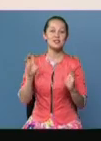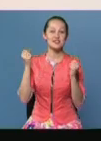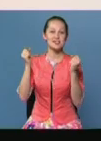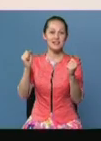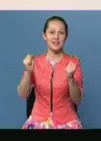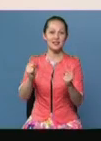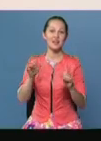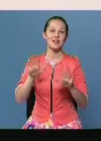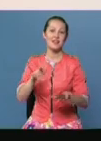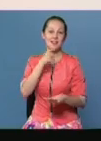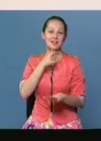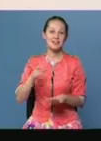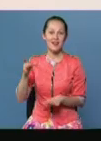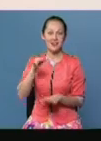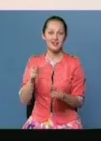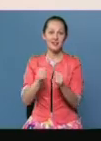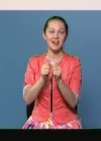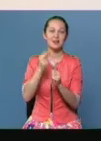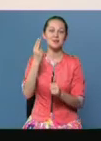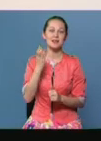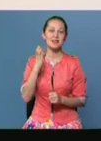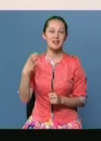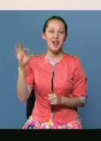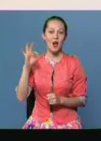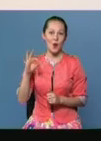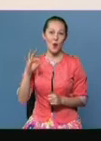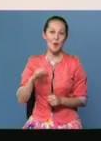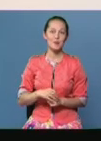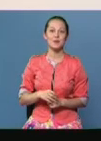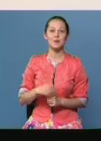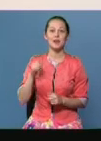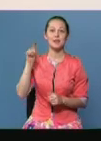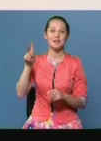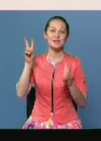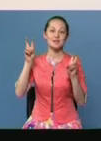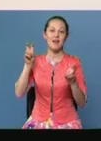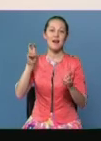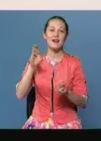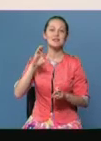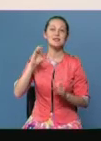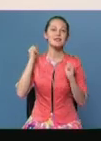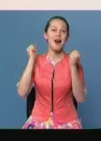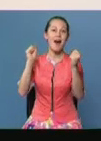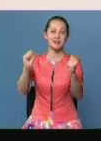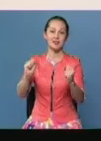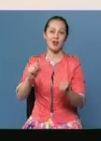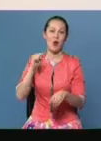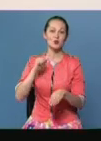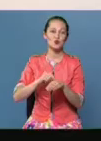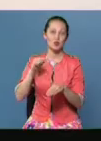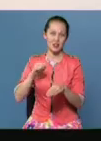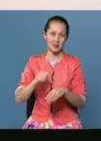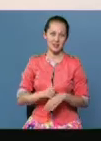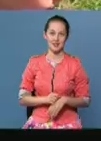Ленинском районе, около комплексного центра социального обслуживания населения. Новый сад уже назвали садом ощущений. Почему, объяснит Елена